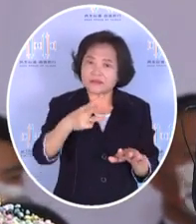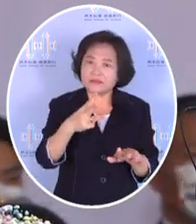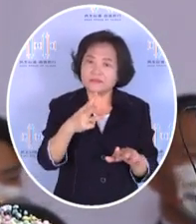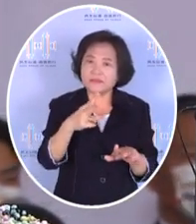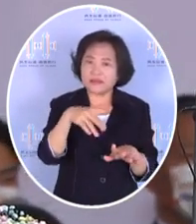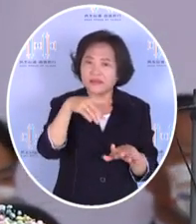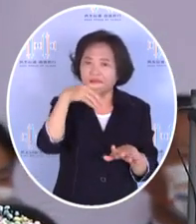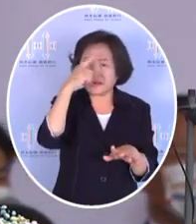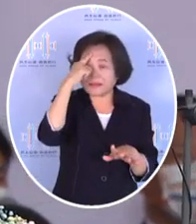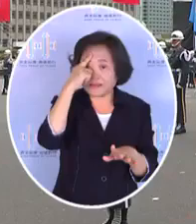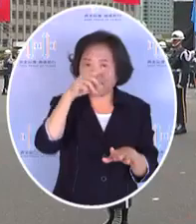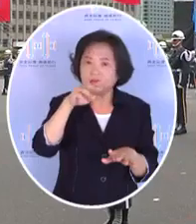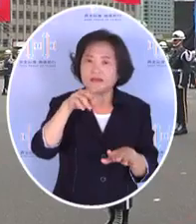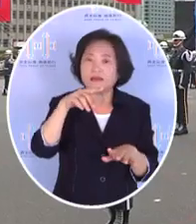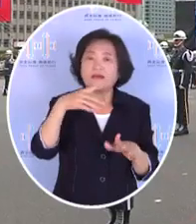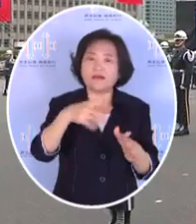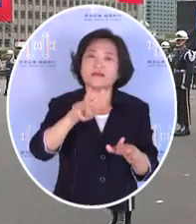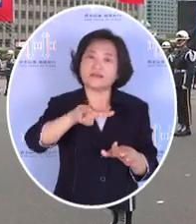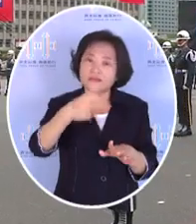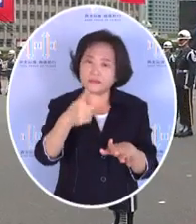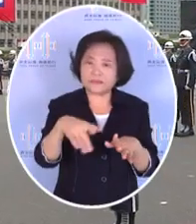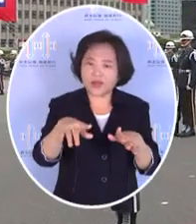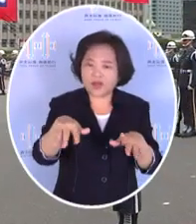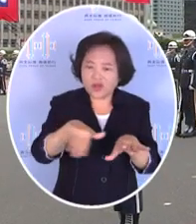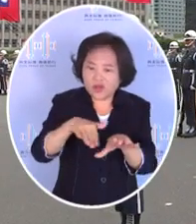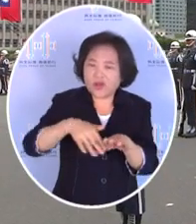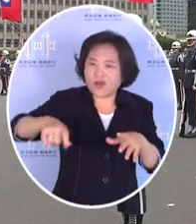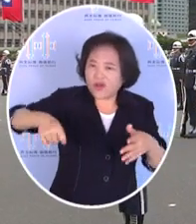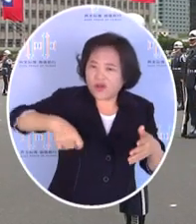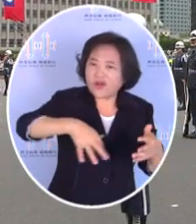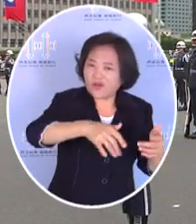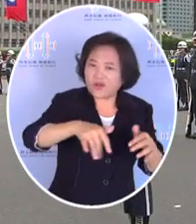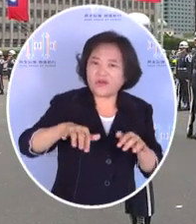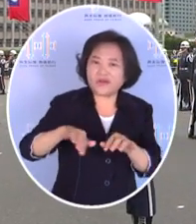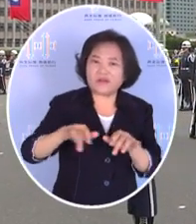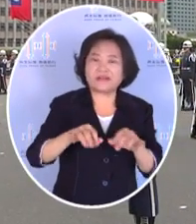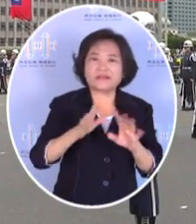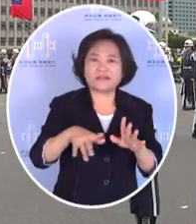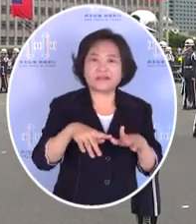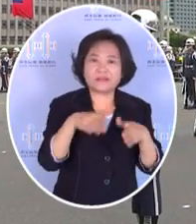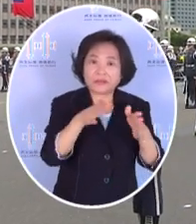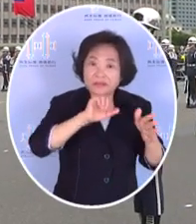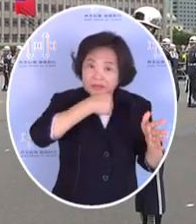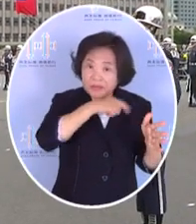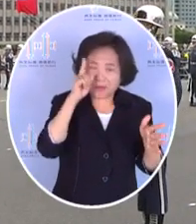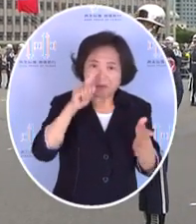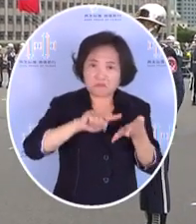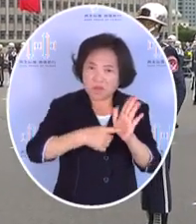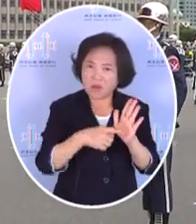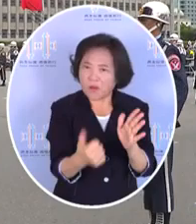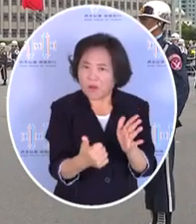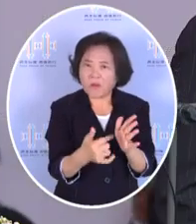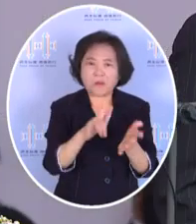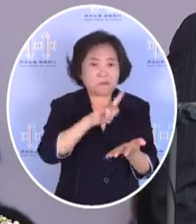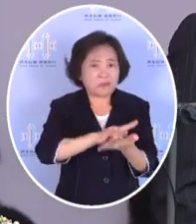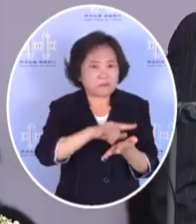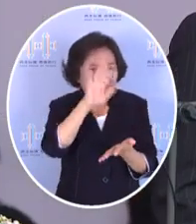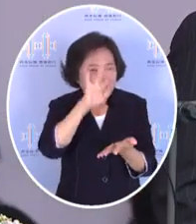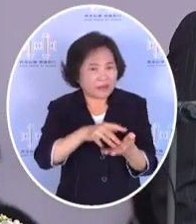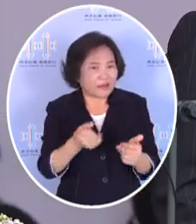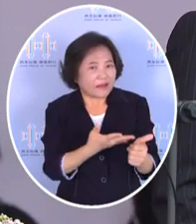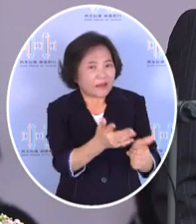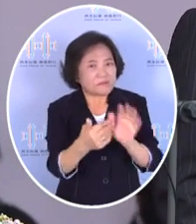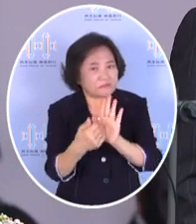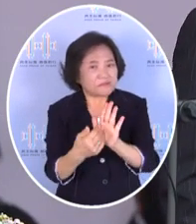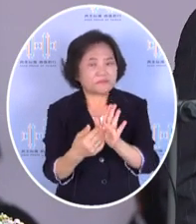3300篇国际媒体报道都在谈论台湾的防疫表现。台湾在国